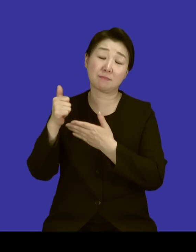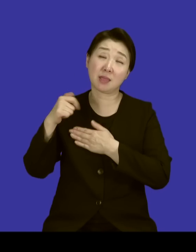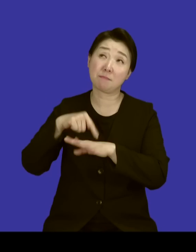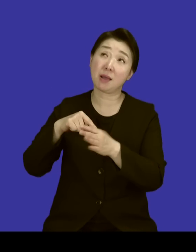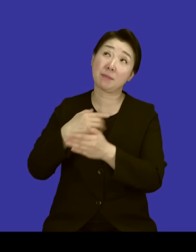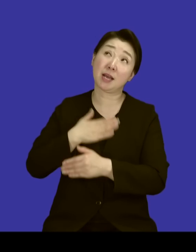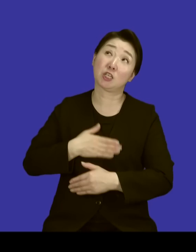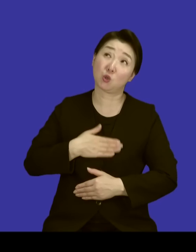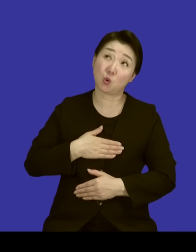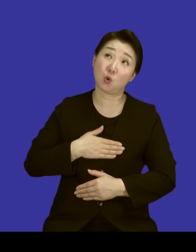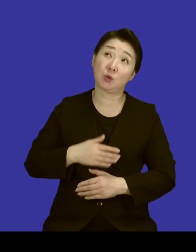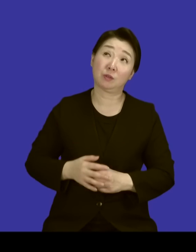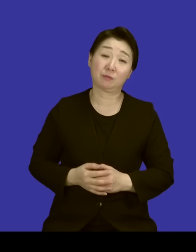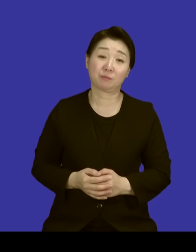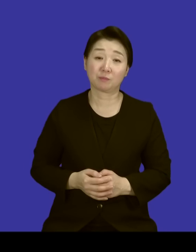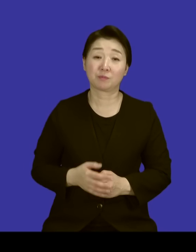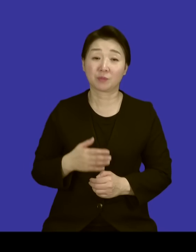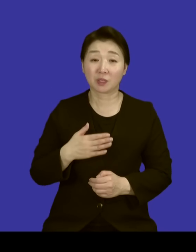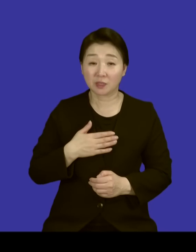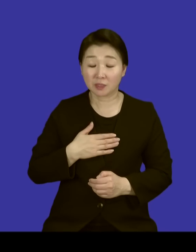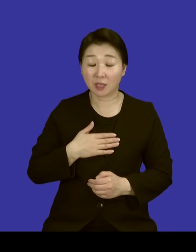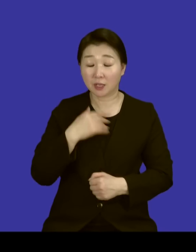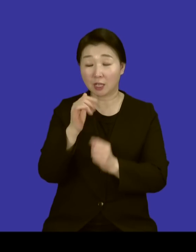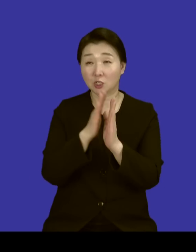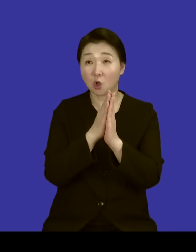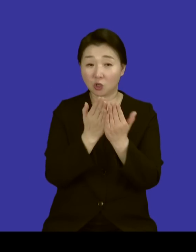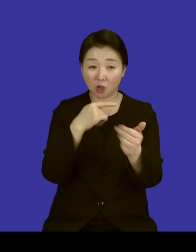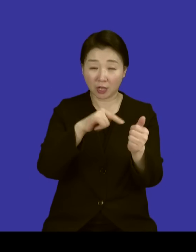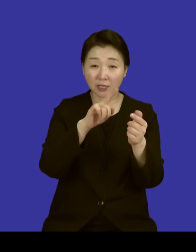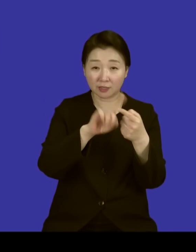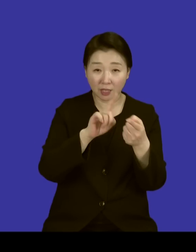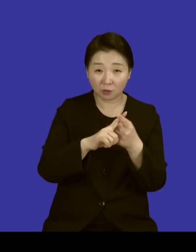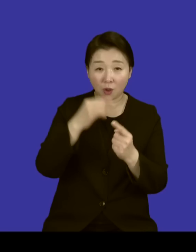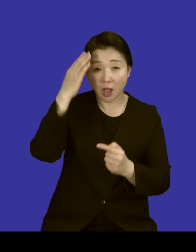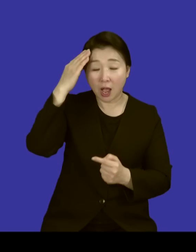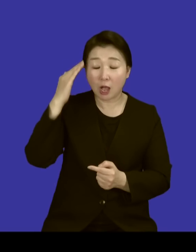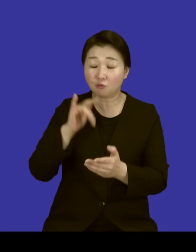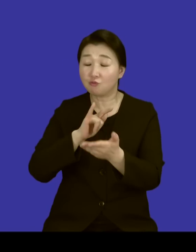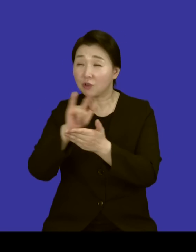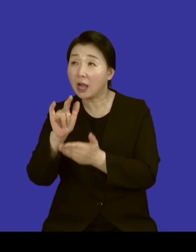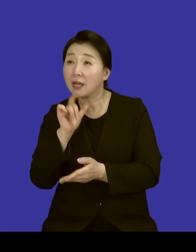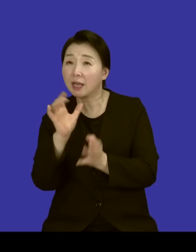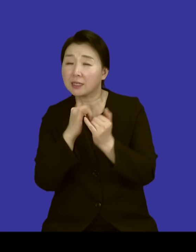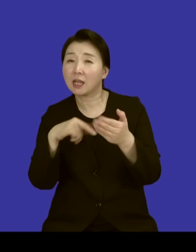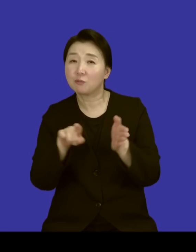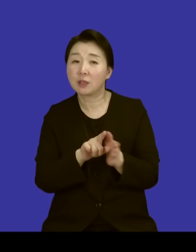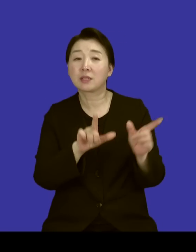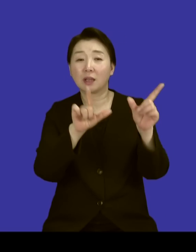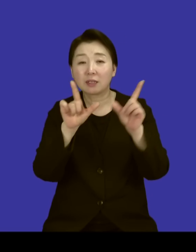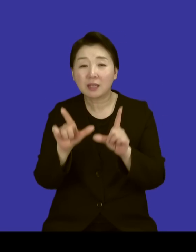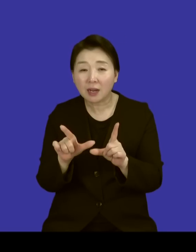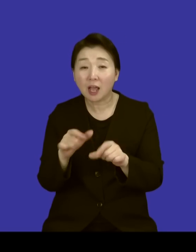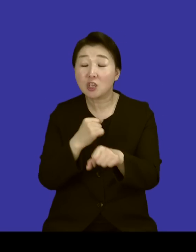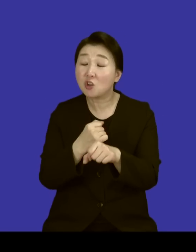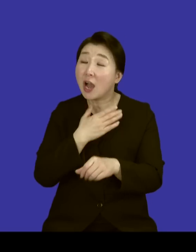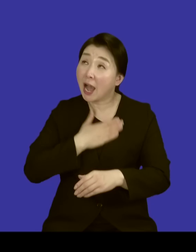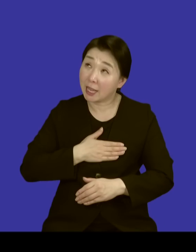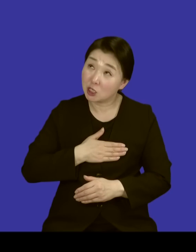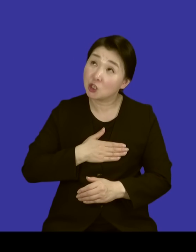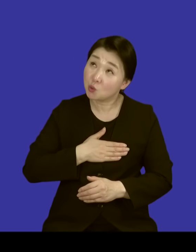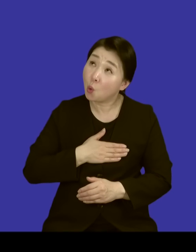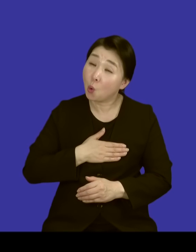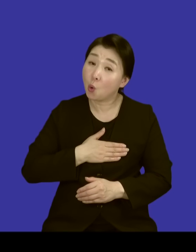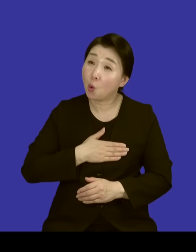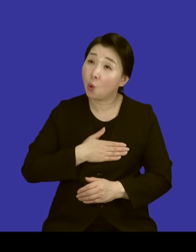다 아시죠? 제가 성경 가르침대로 한국 가서 가난한 사람들을 위해 살고 뭐 이러쿵저러쿵 하려고 하는 거 아시죠?